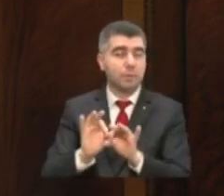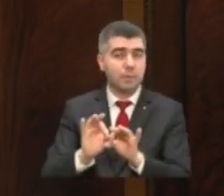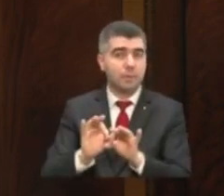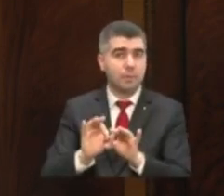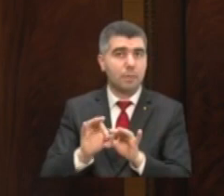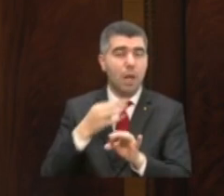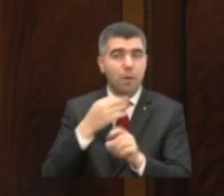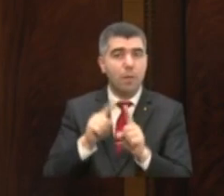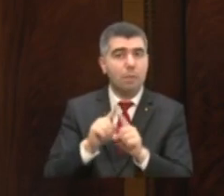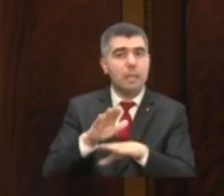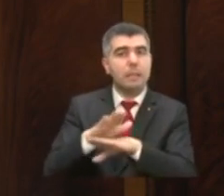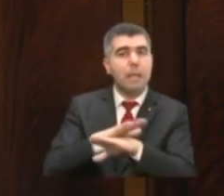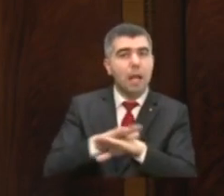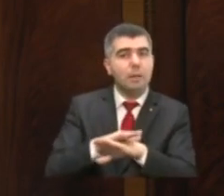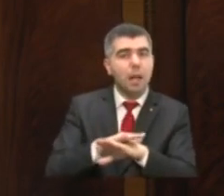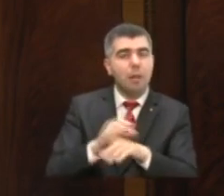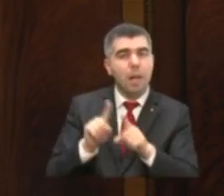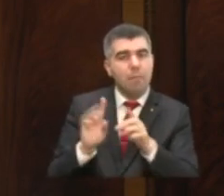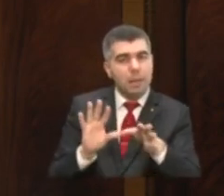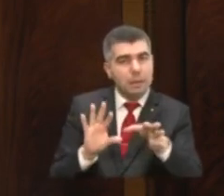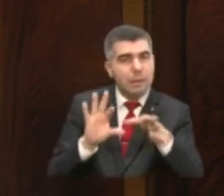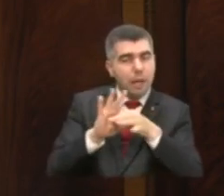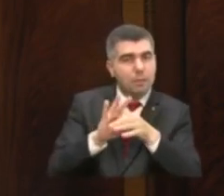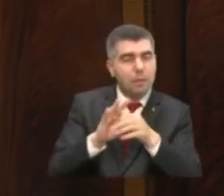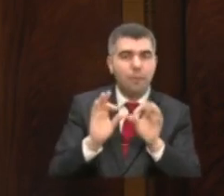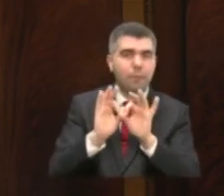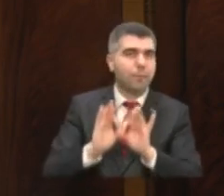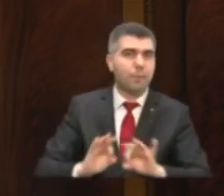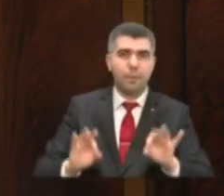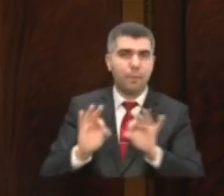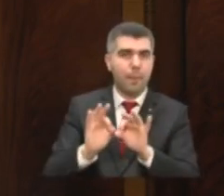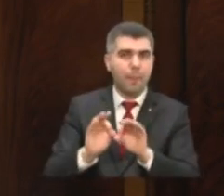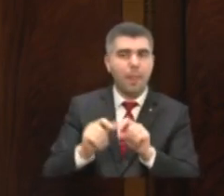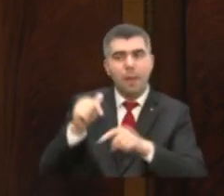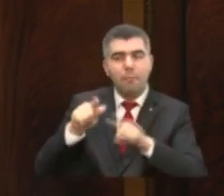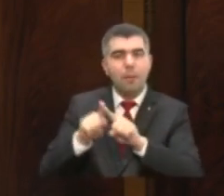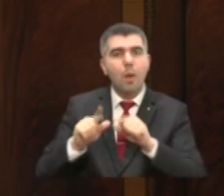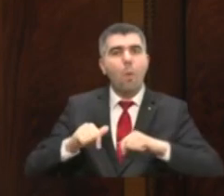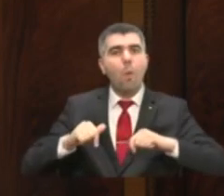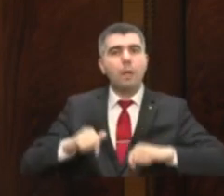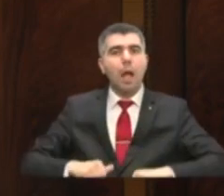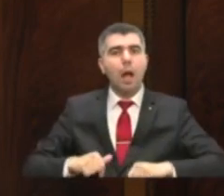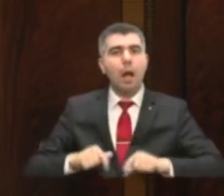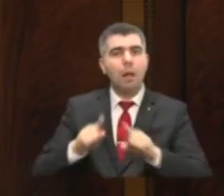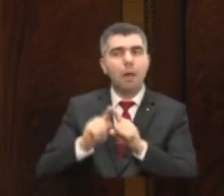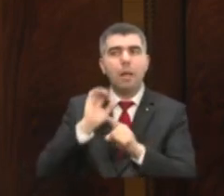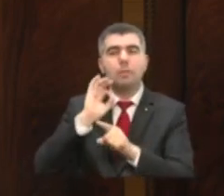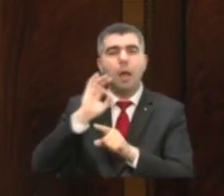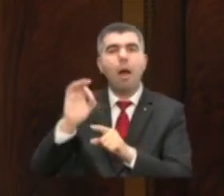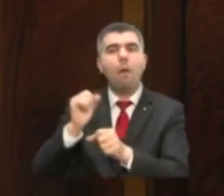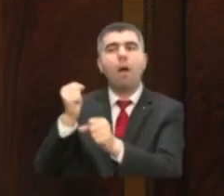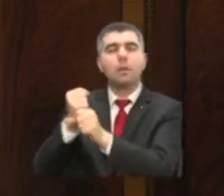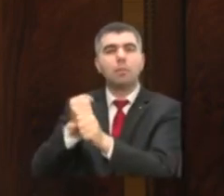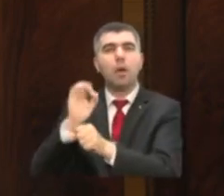الصيغة باش جبتوها هنا ماشي مندمجة. تقولون بأنه تكلف القطاع الوصي، ما خصوش يتكلف القطاع الوصي،